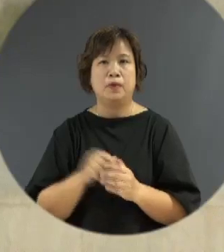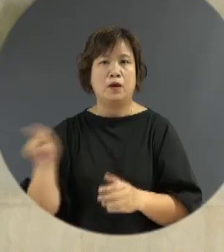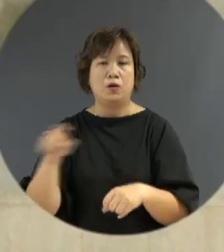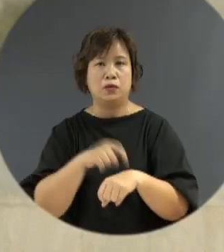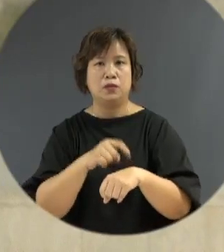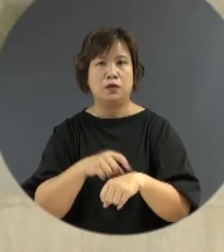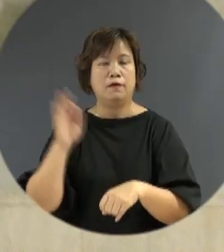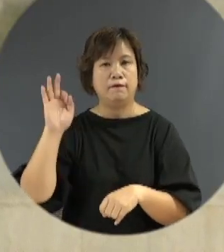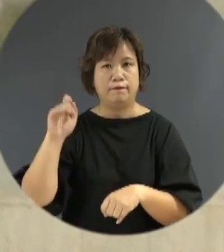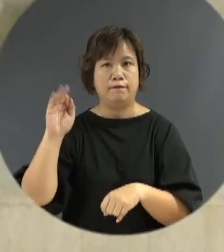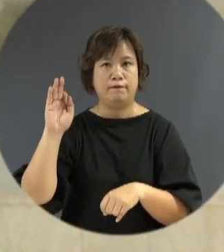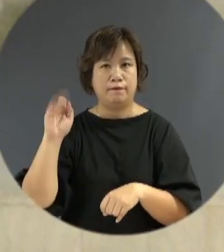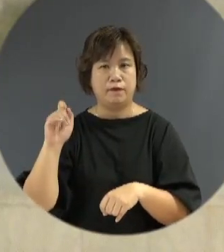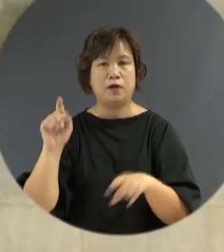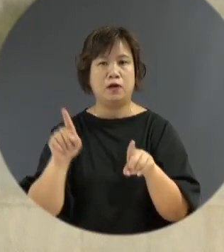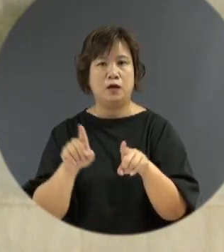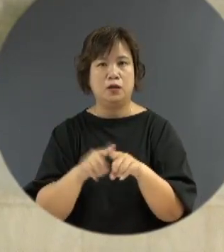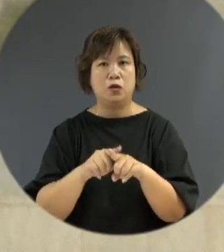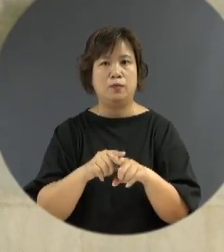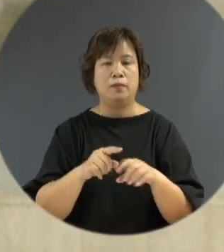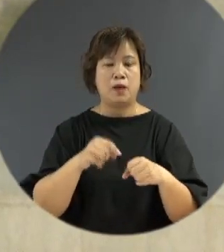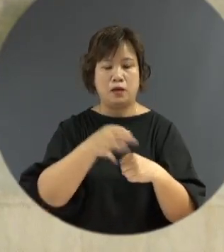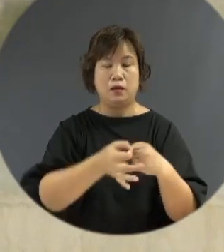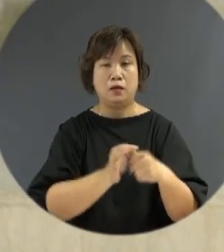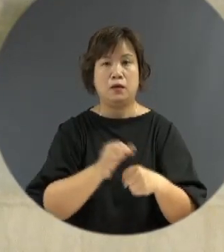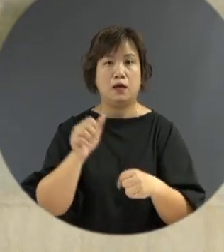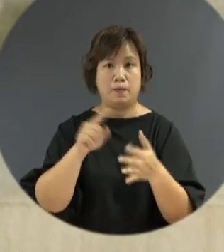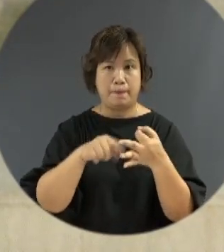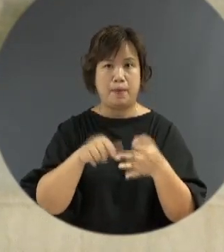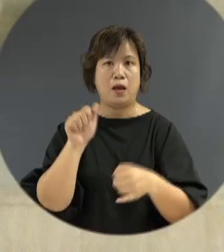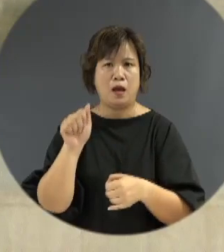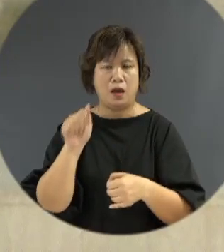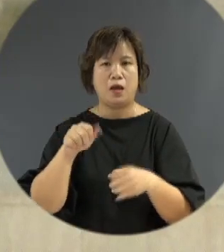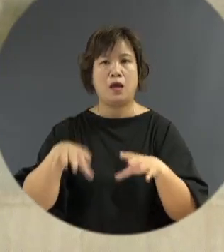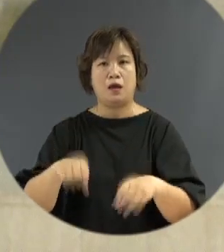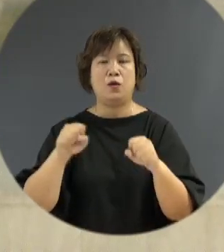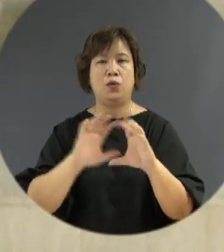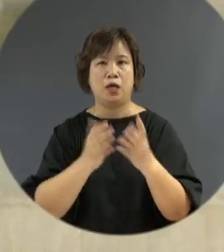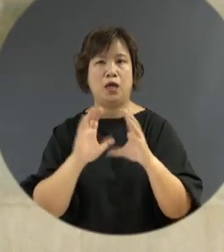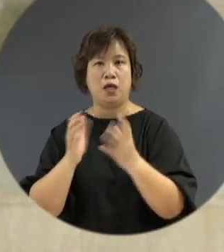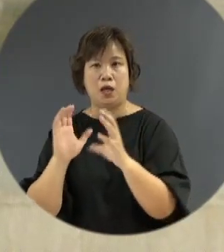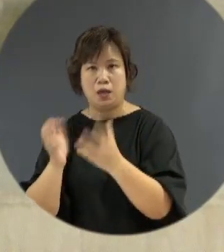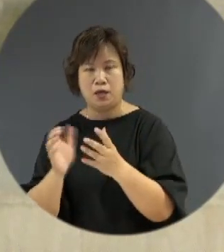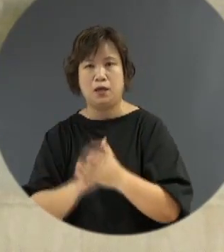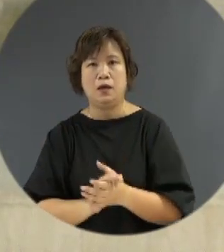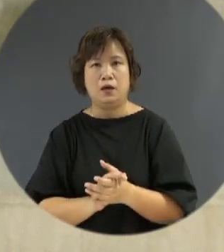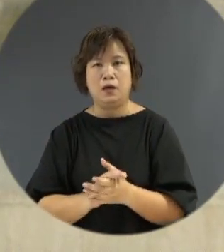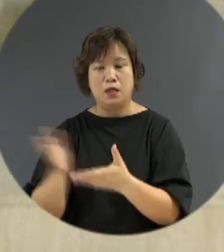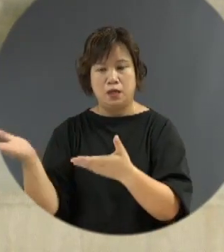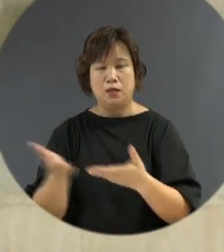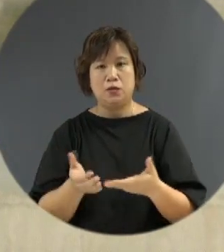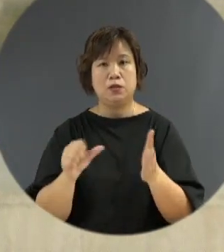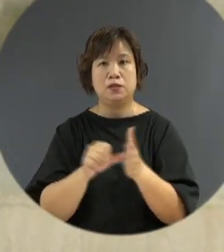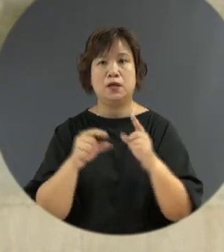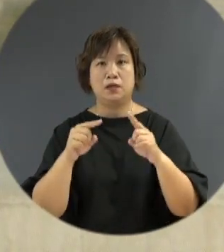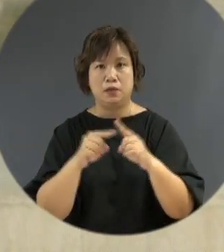法国和奥地利两国的救援机构亦曾邀请圣云